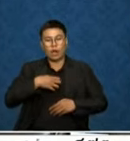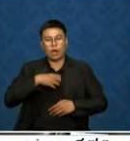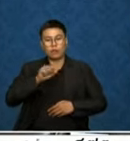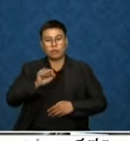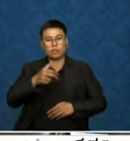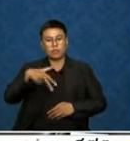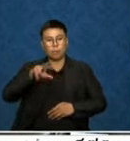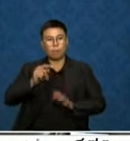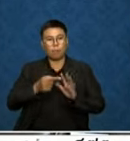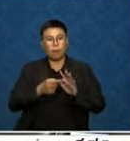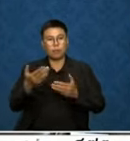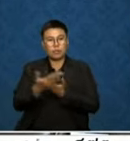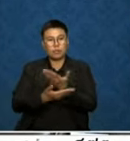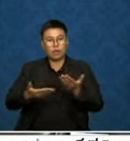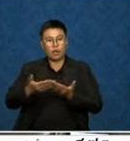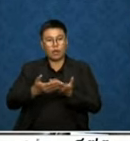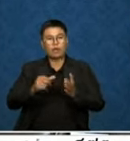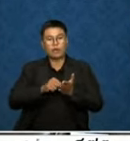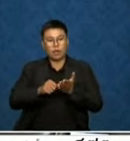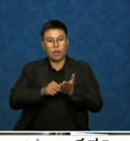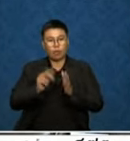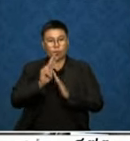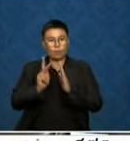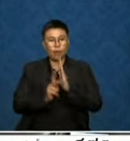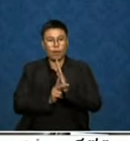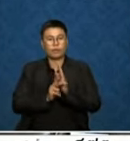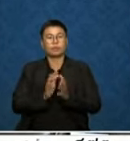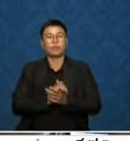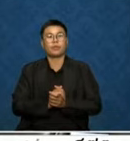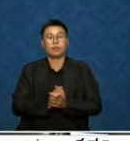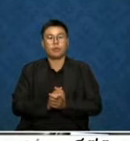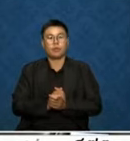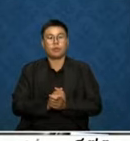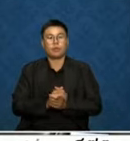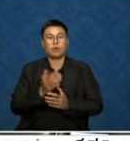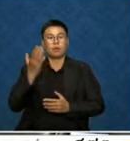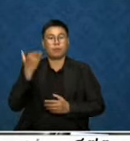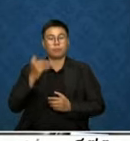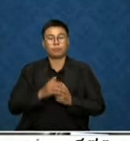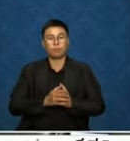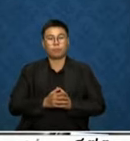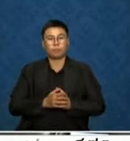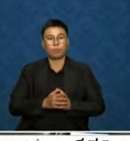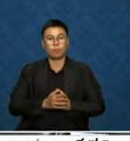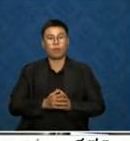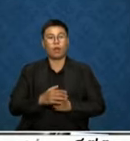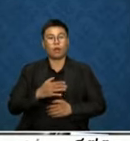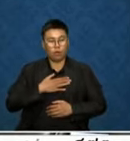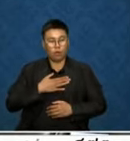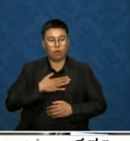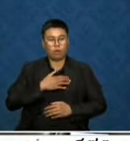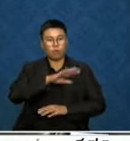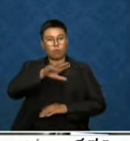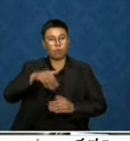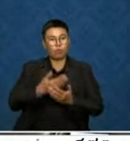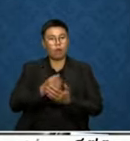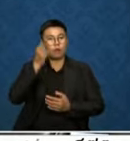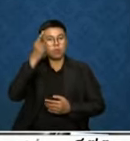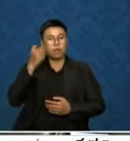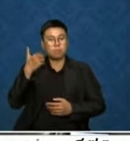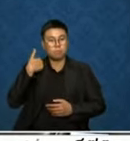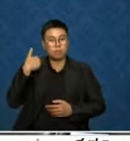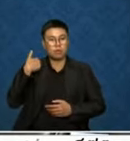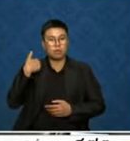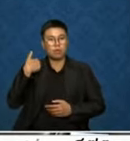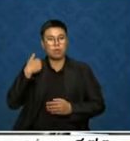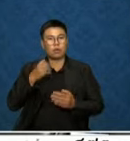านะครับไม่ว่าจะเป็นเรื่องของการแก้ไขกฎหมายนะครับซึ่งในตอนที่เราเข้าใจเนี่ยก็จะมีอยู่3ฉบับแต่ว่